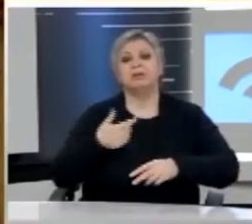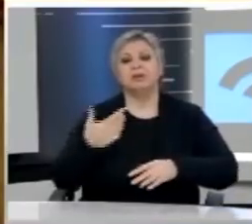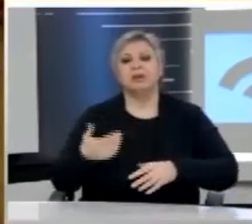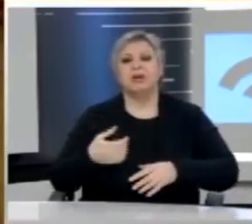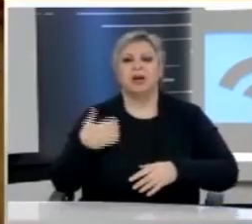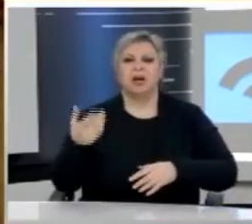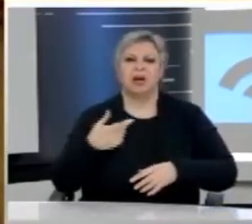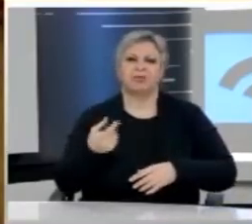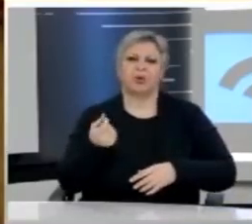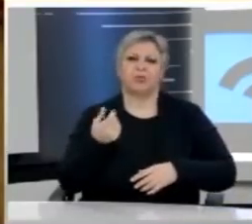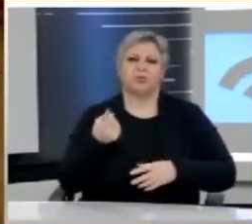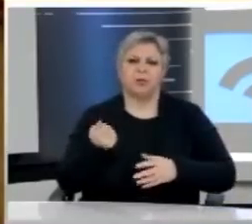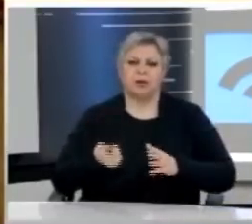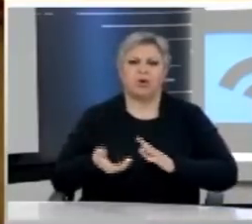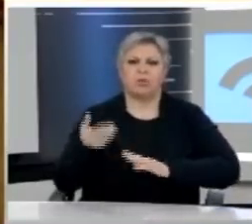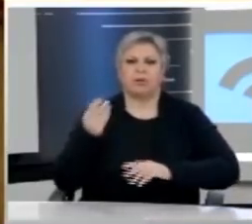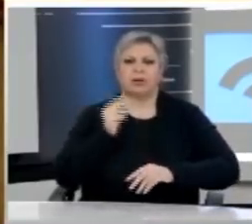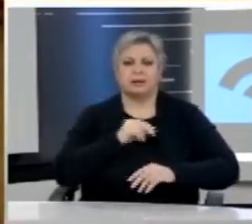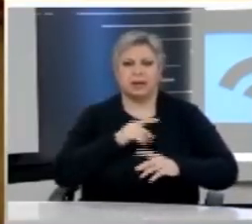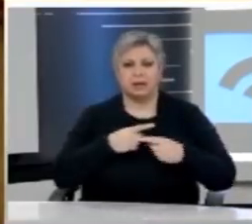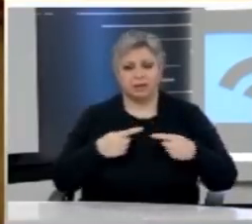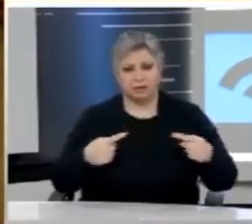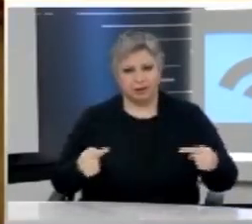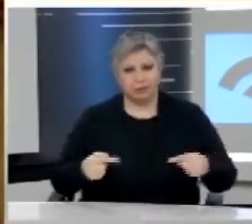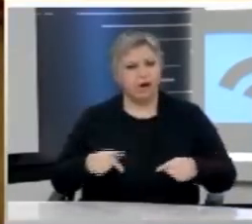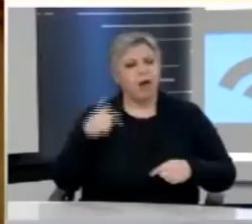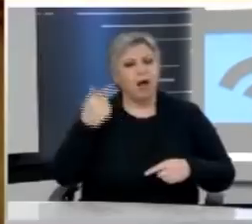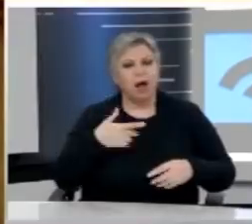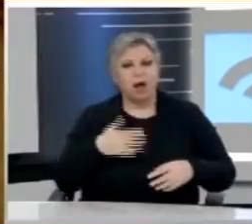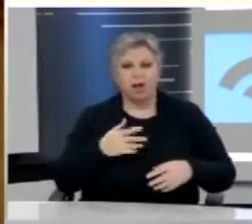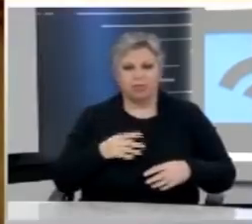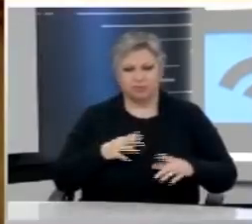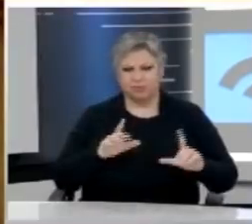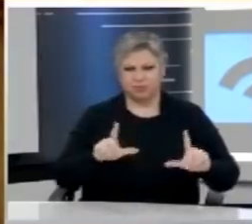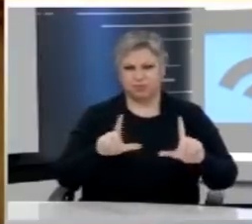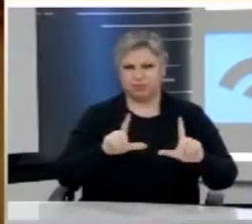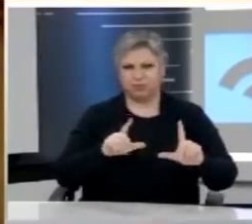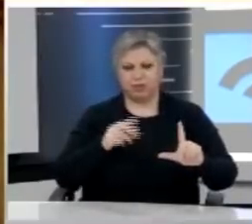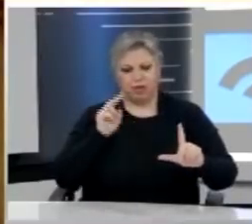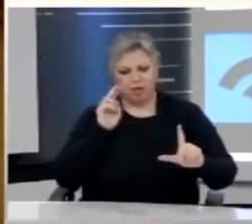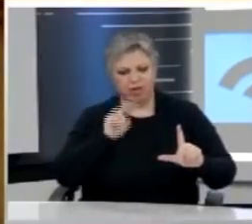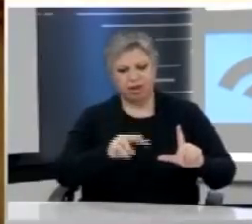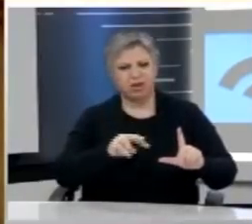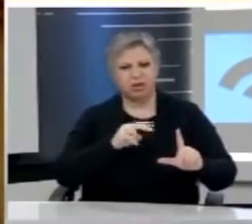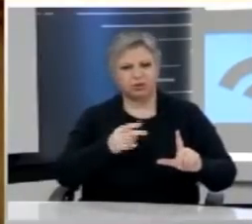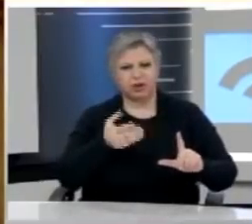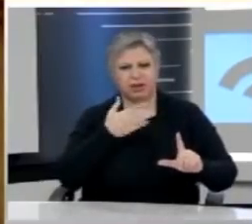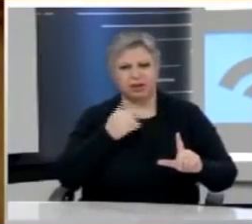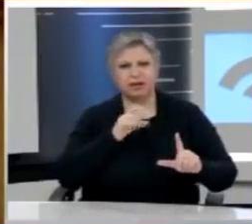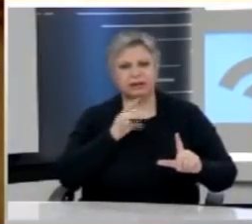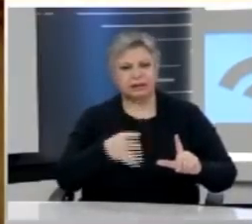στη μείωση των κρατικών δαπανών για την κοινωνική πολιτική, στον περιορισμό των ελλημάτων,